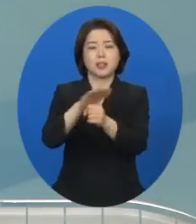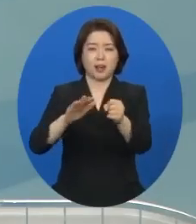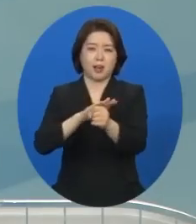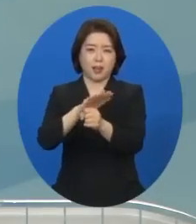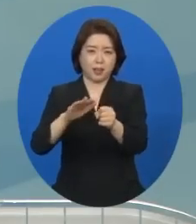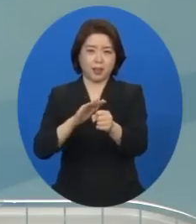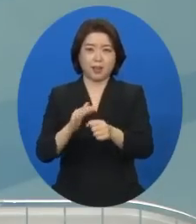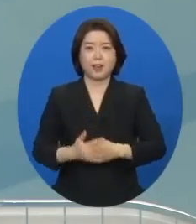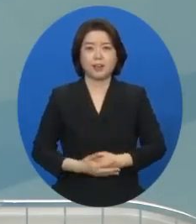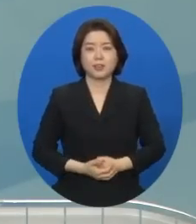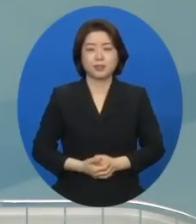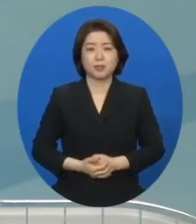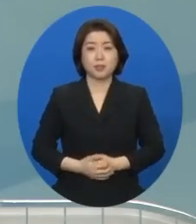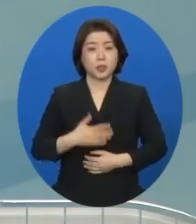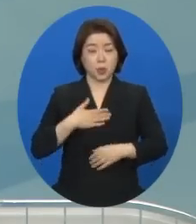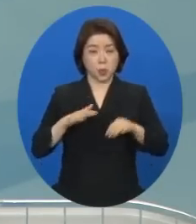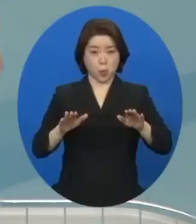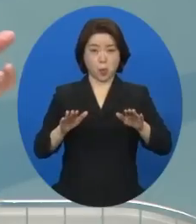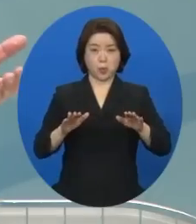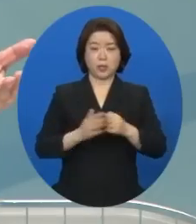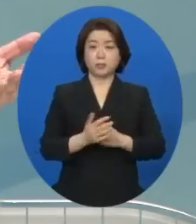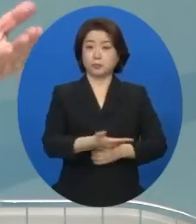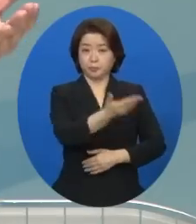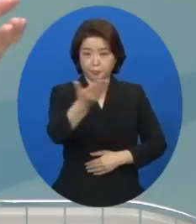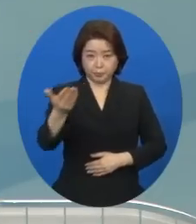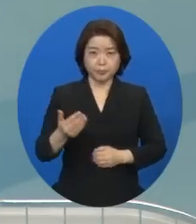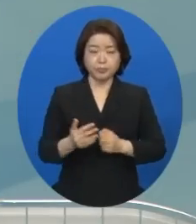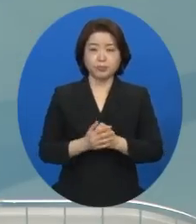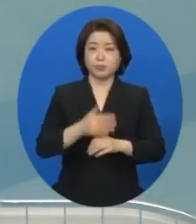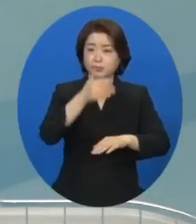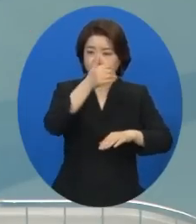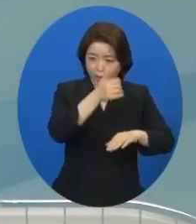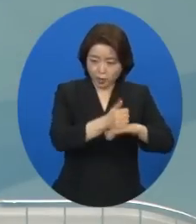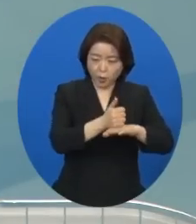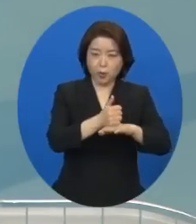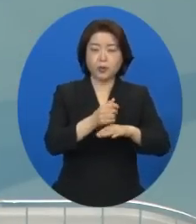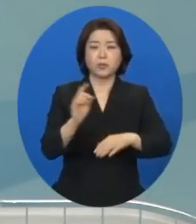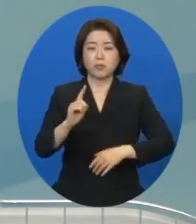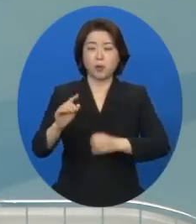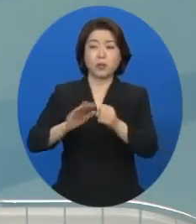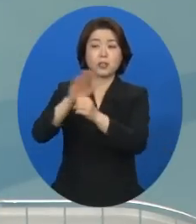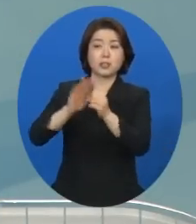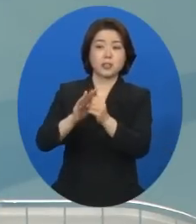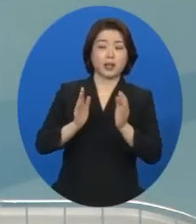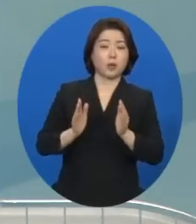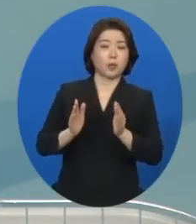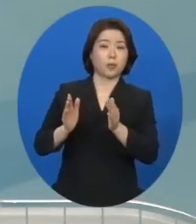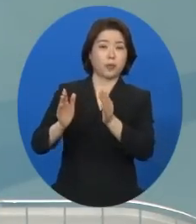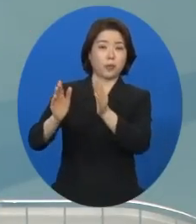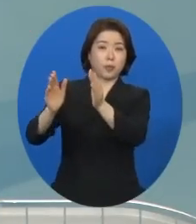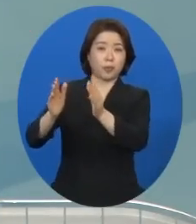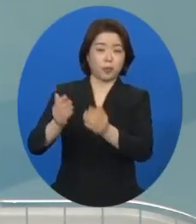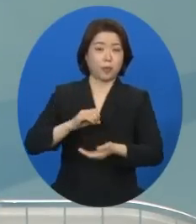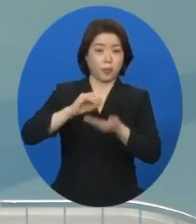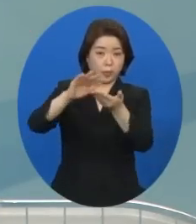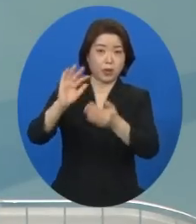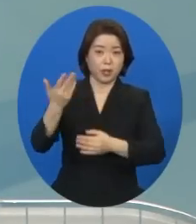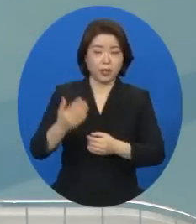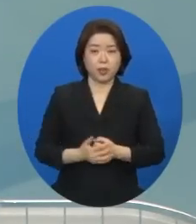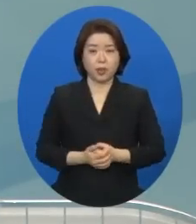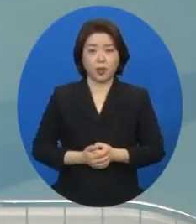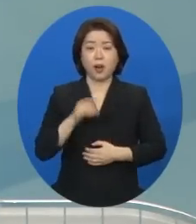것입니다. 저는 오늘도 여러분에게 결국은 결론이 사랑으로 가게 되는 말씀을 전하게 되는데